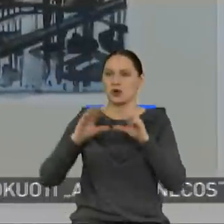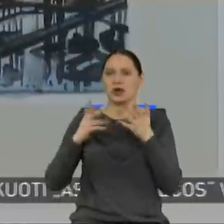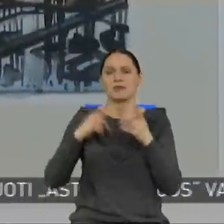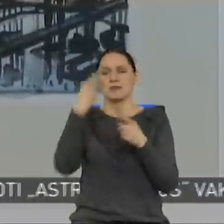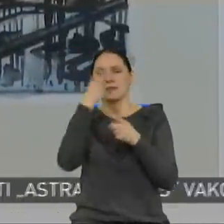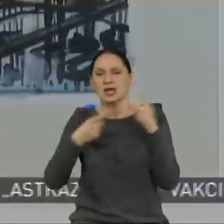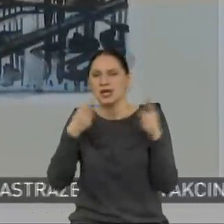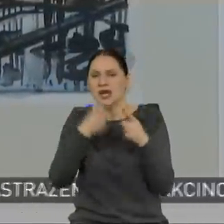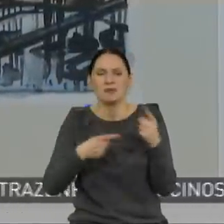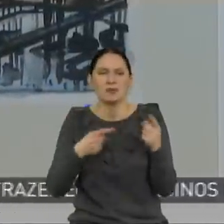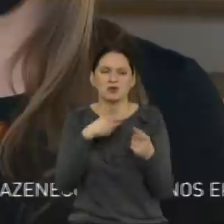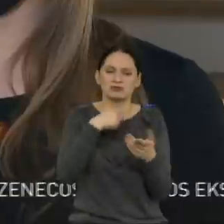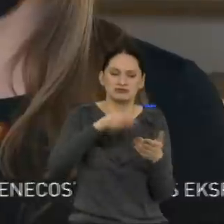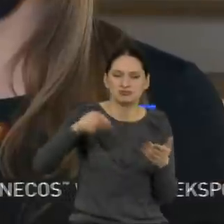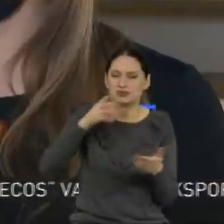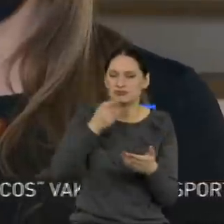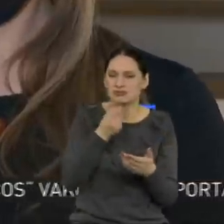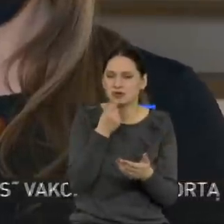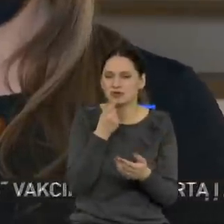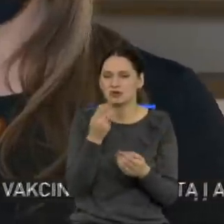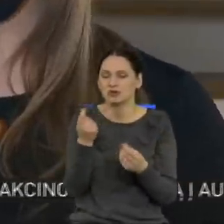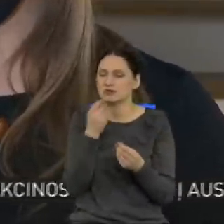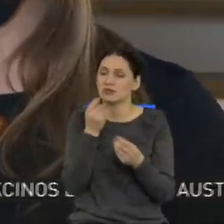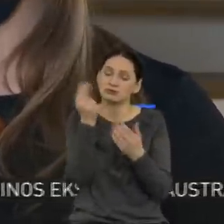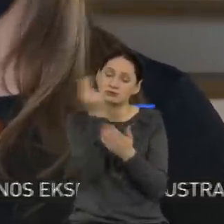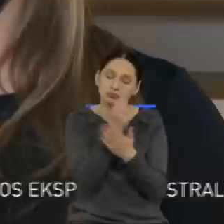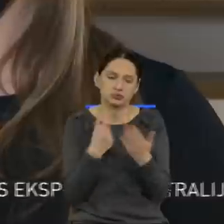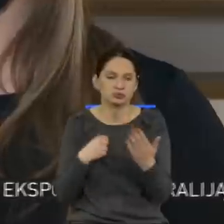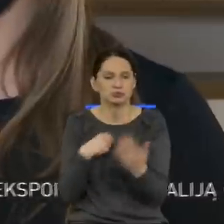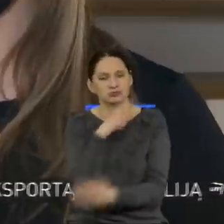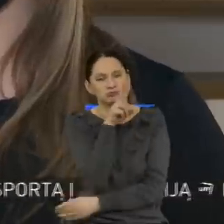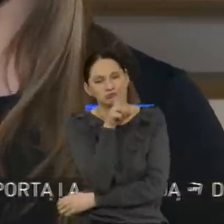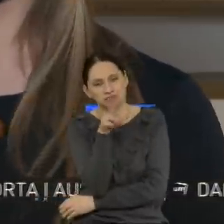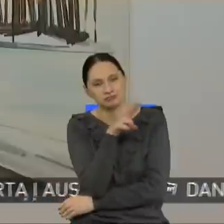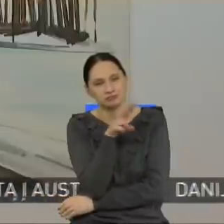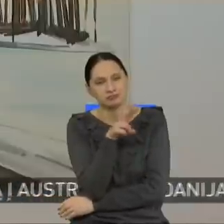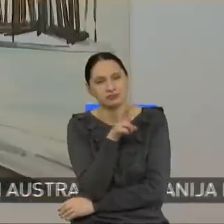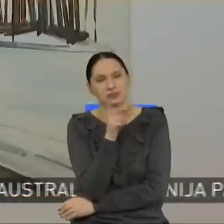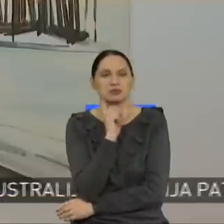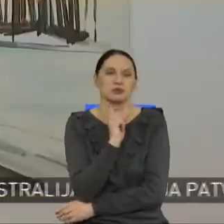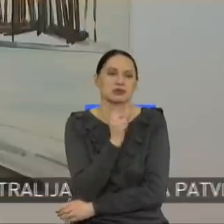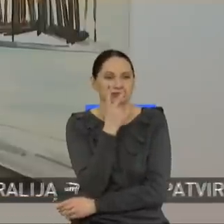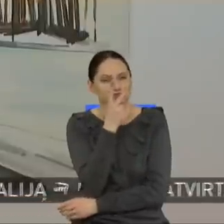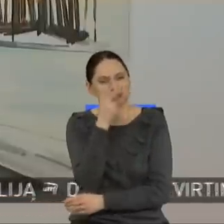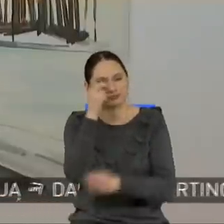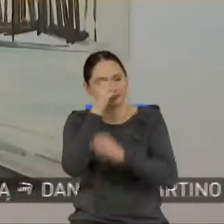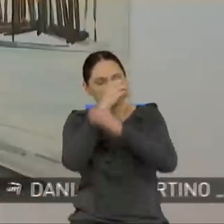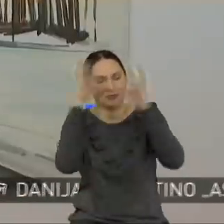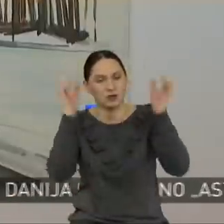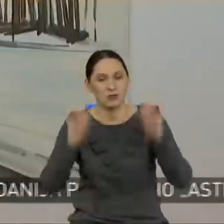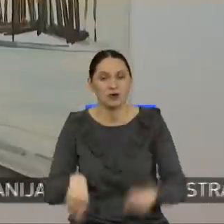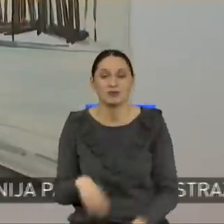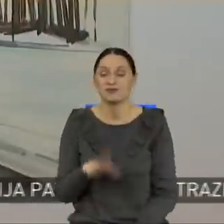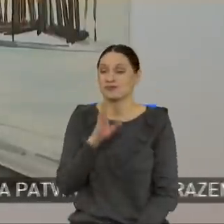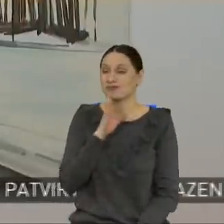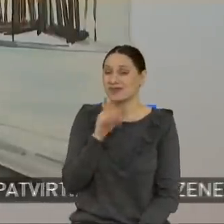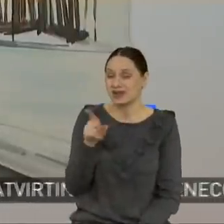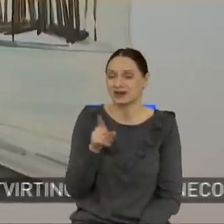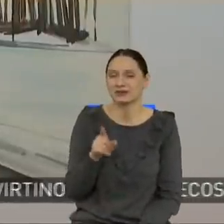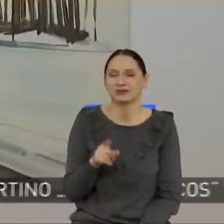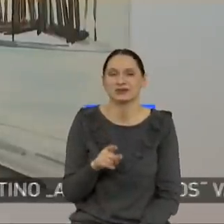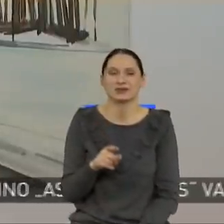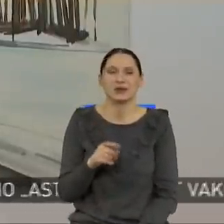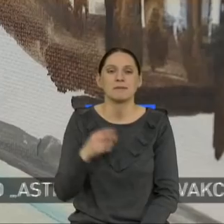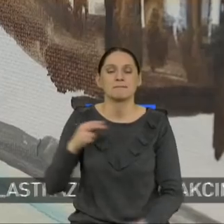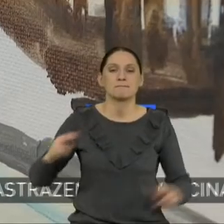Užduodi užuomeną, visa kita žmogus tiesiog junta, bet nepasakai visko iki galo. Mykolė studijavo Nacionalinėje dailės